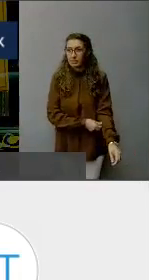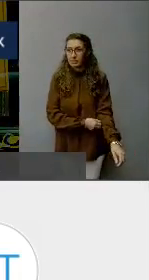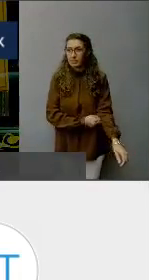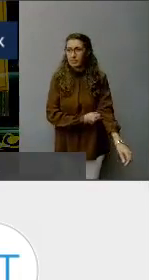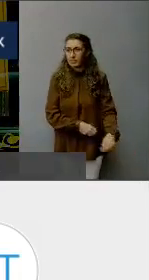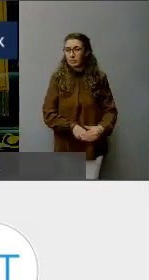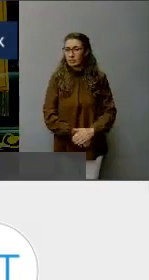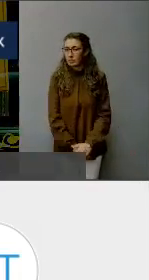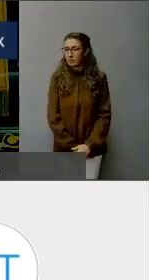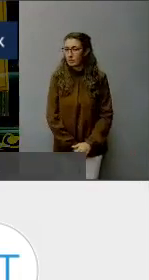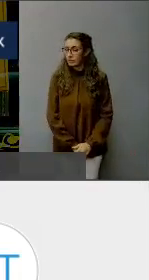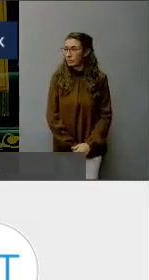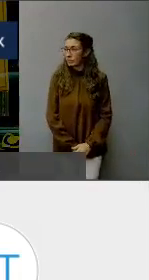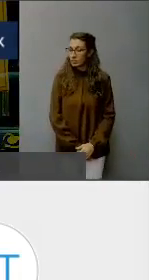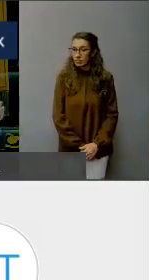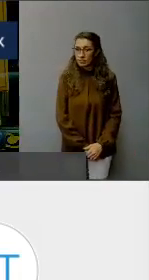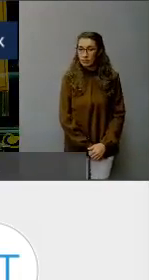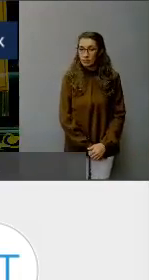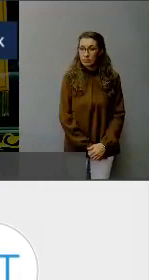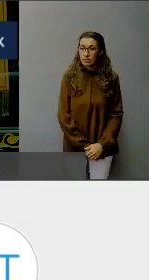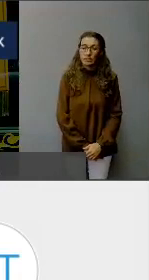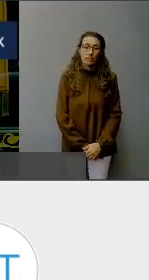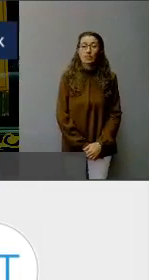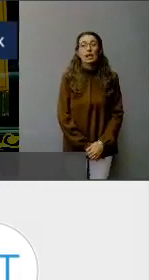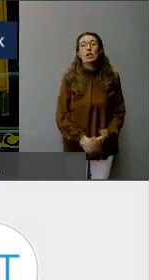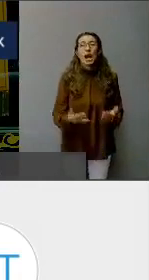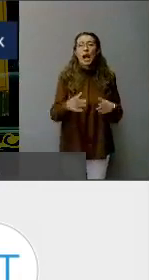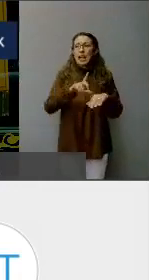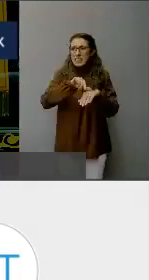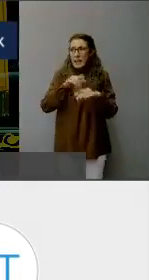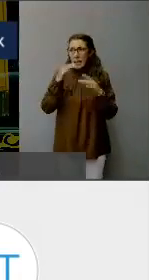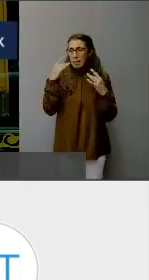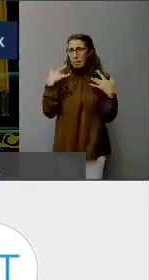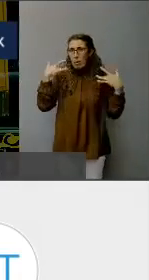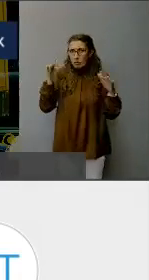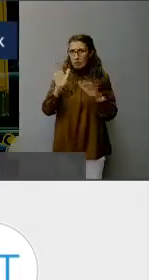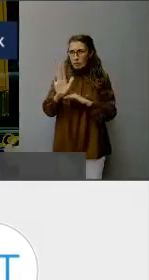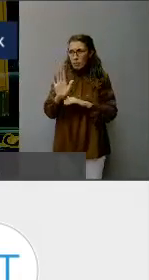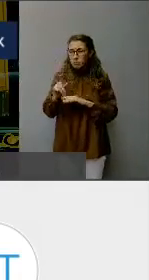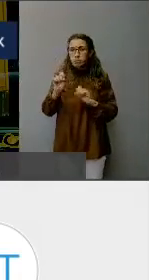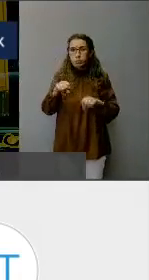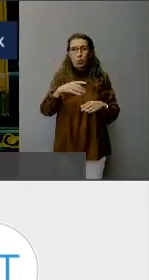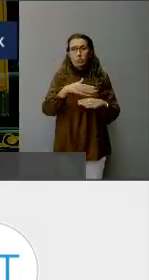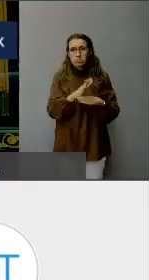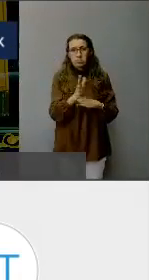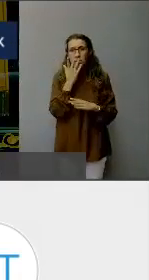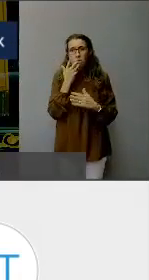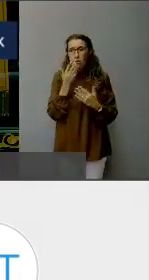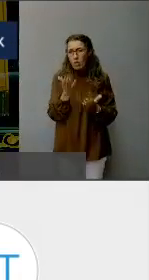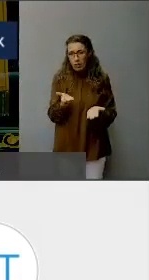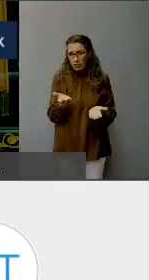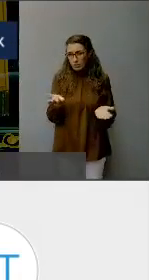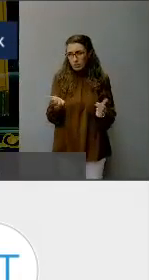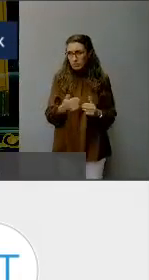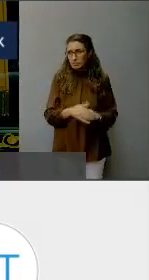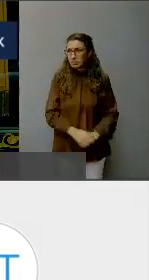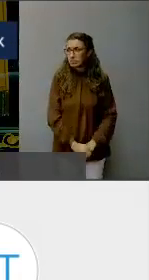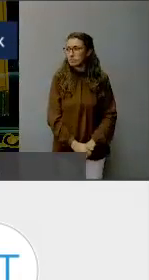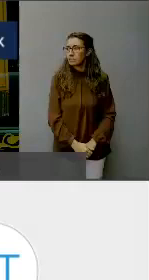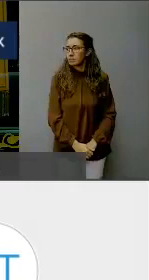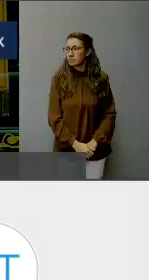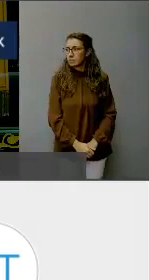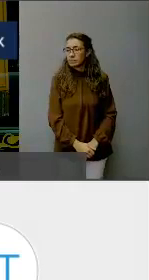tempo e vostro potete su di come ha fatto livello quindi perché chiedo venia ma proseguire